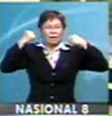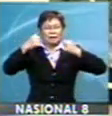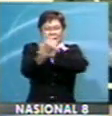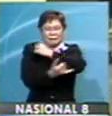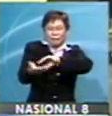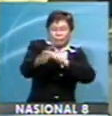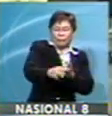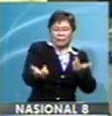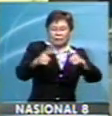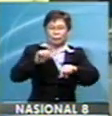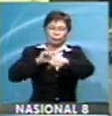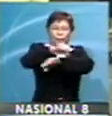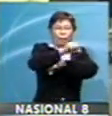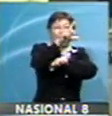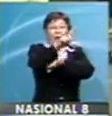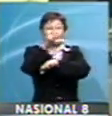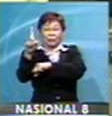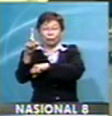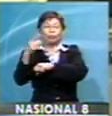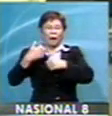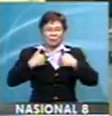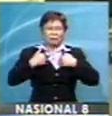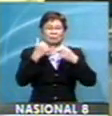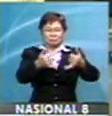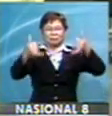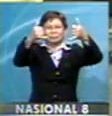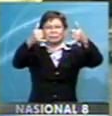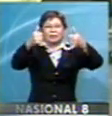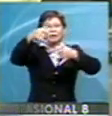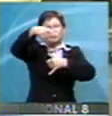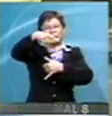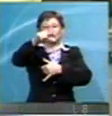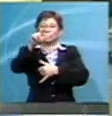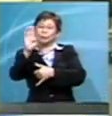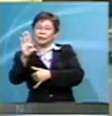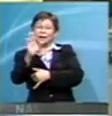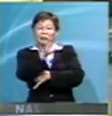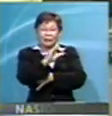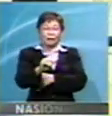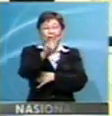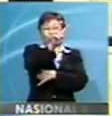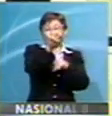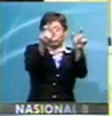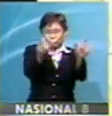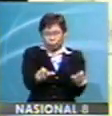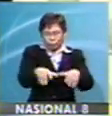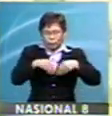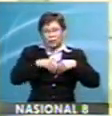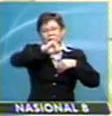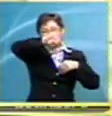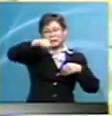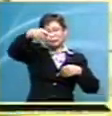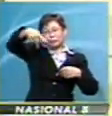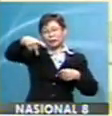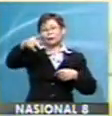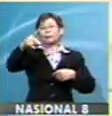korban dalam insiden pencerobahan lak Datu turut menerima Anugerah Panglima gagah berani pgb manakala dua orang menerima jasa